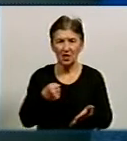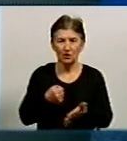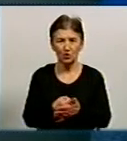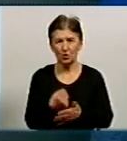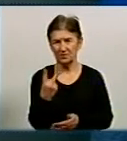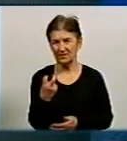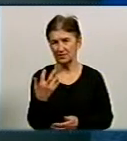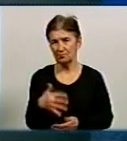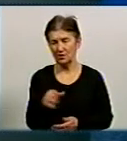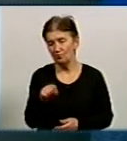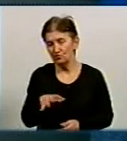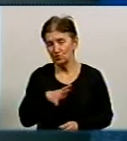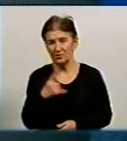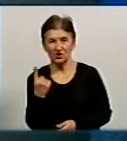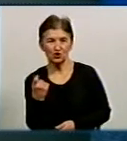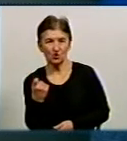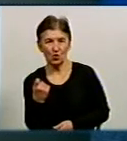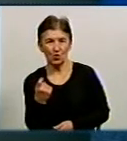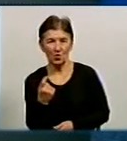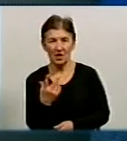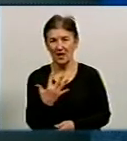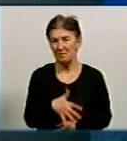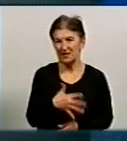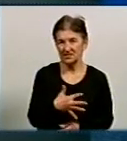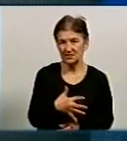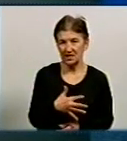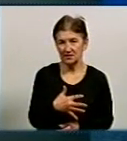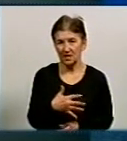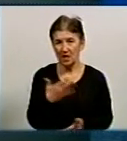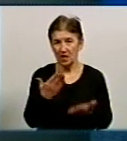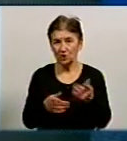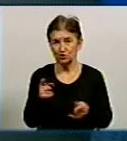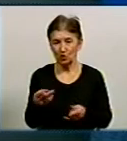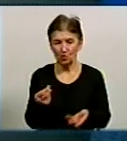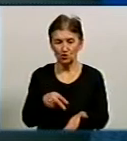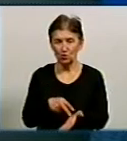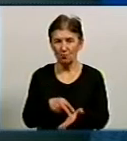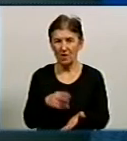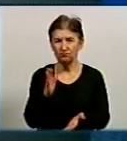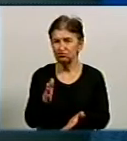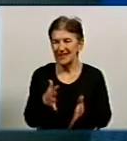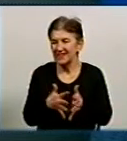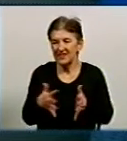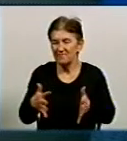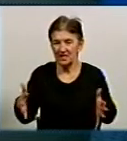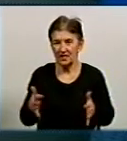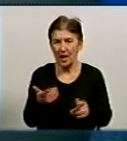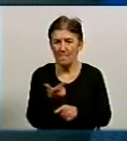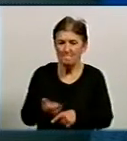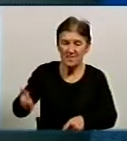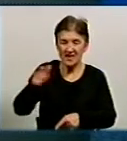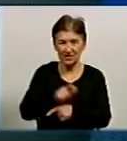250. Це може бути і 100 тисяч, це може бути і 50 тисяч. І якщо ця сума буде невелика, то просто більше малих